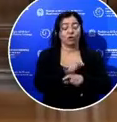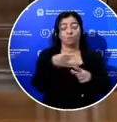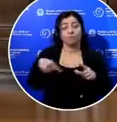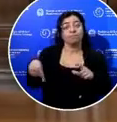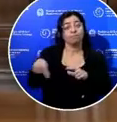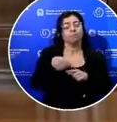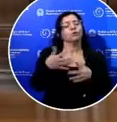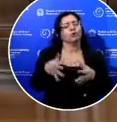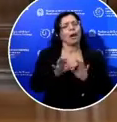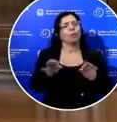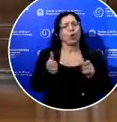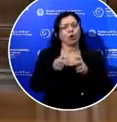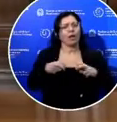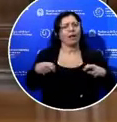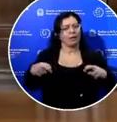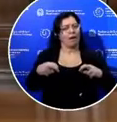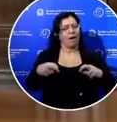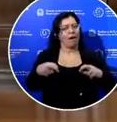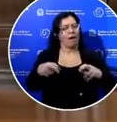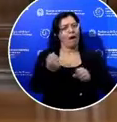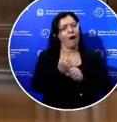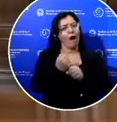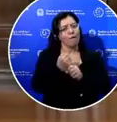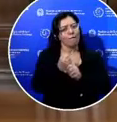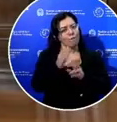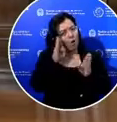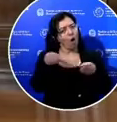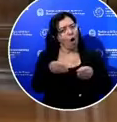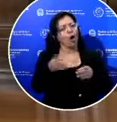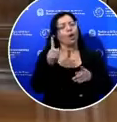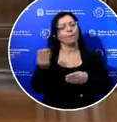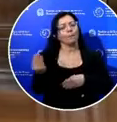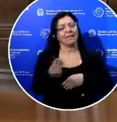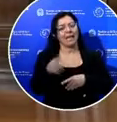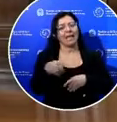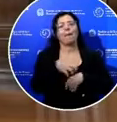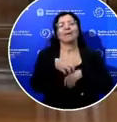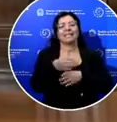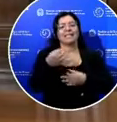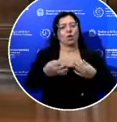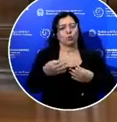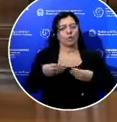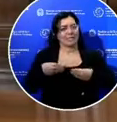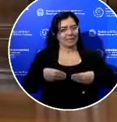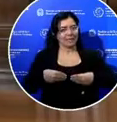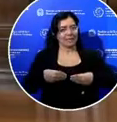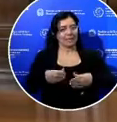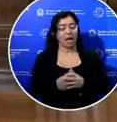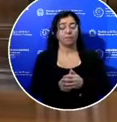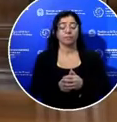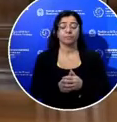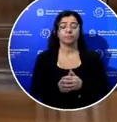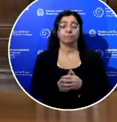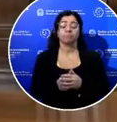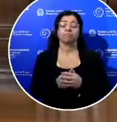istituito un tavolo di lavoro a cui ha partecipato anche il Ministero della Giustizia. Per il